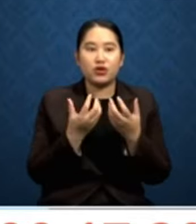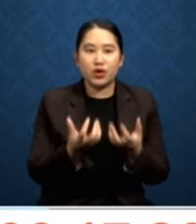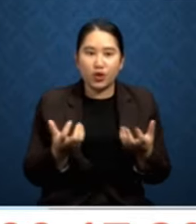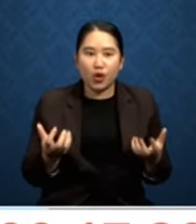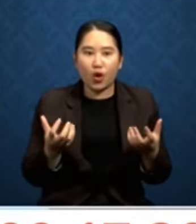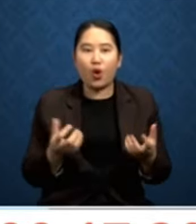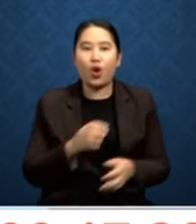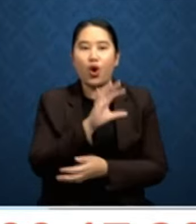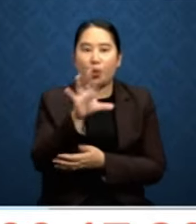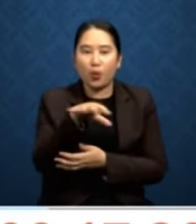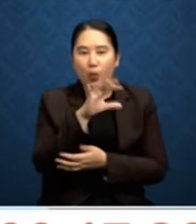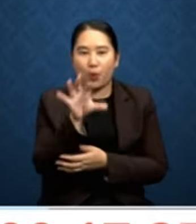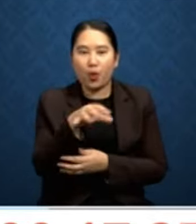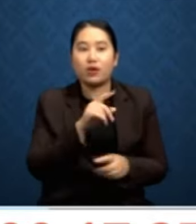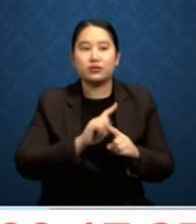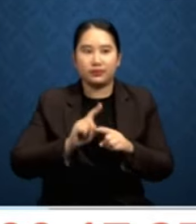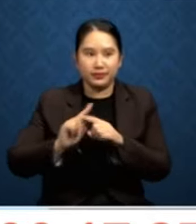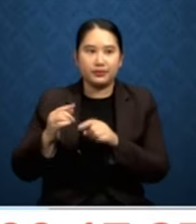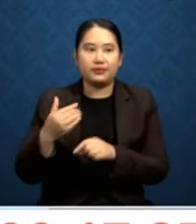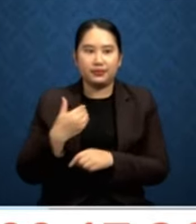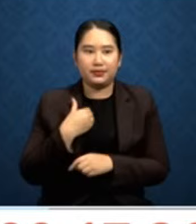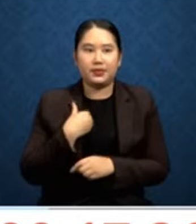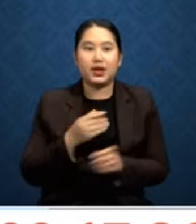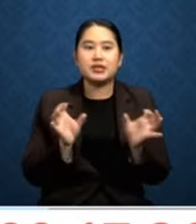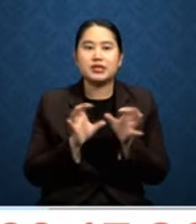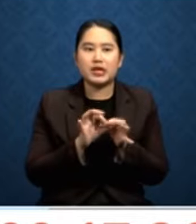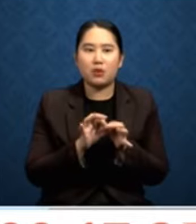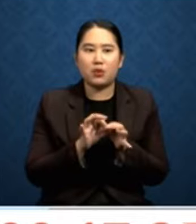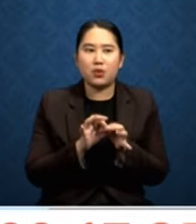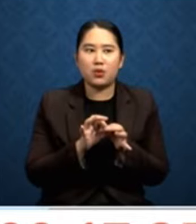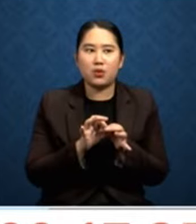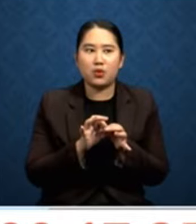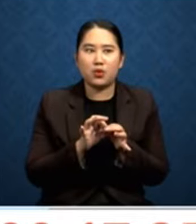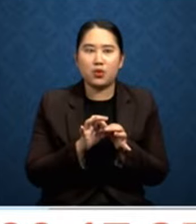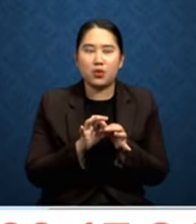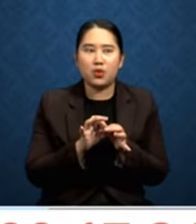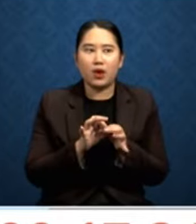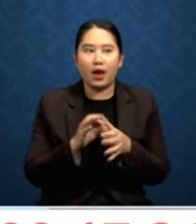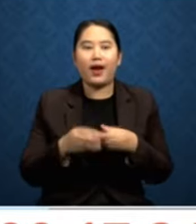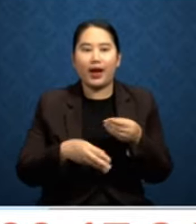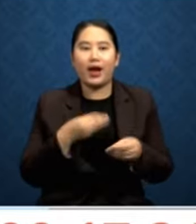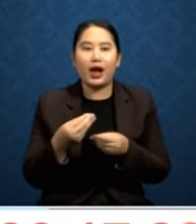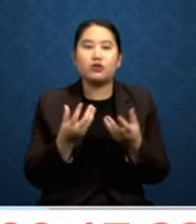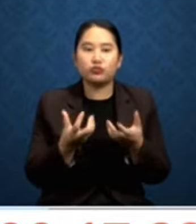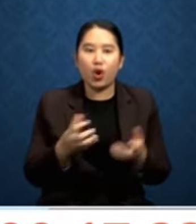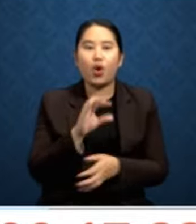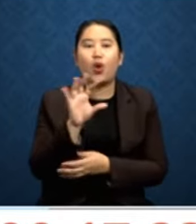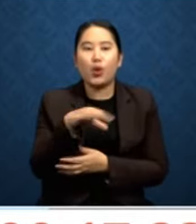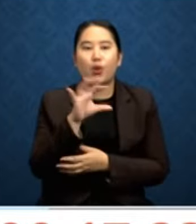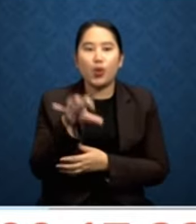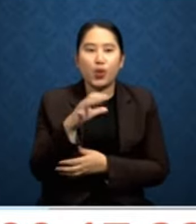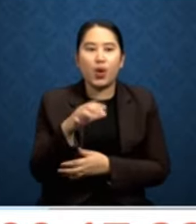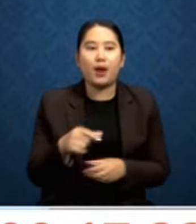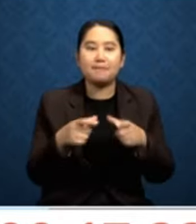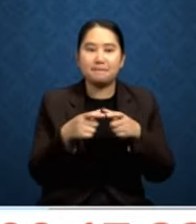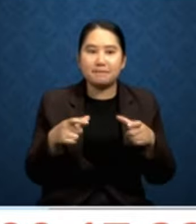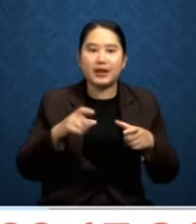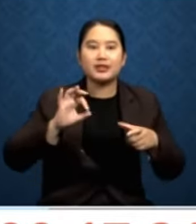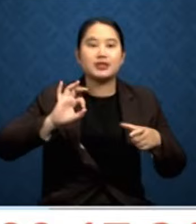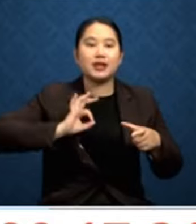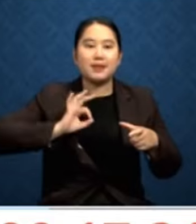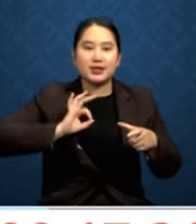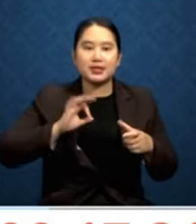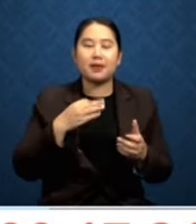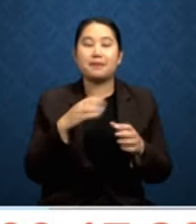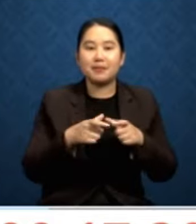หรอหาอะไรมาหลอกนะครัอัี้กเปการหลอกเกี่ยวกับ อ่า ทามแริงนะครับแล้วก็มีบัตรสมาชิกบัตรเงิ